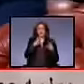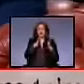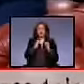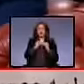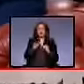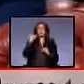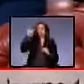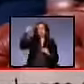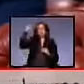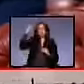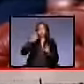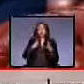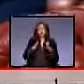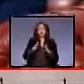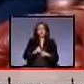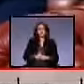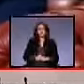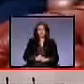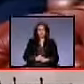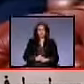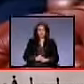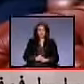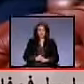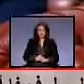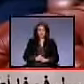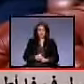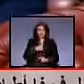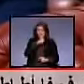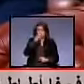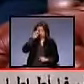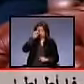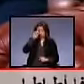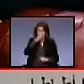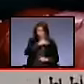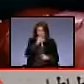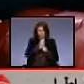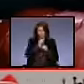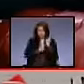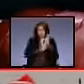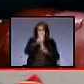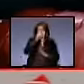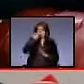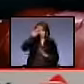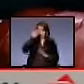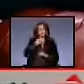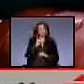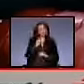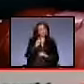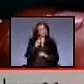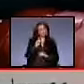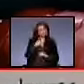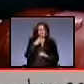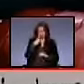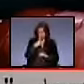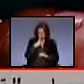ممكن تعتقد ان جواك مثلا جزء من الغرور ممكن يصيبك بعد ما تنجح في عمل ولا لا؟ لا لا. لا لا انا مريت بده